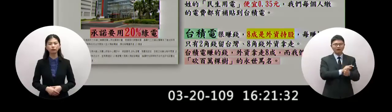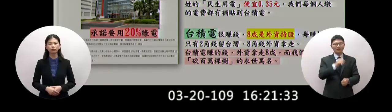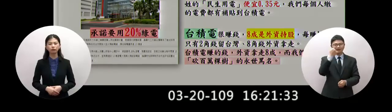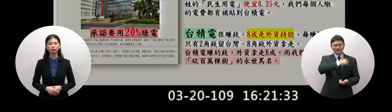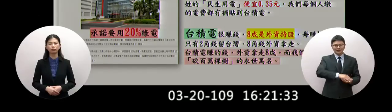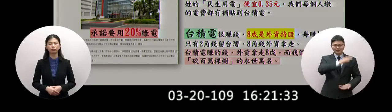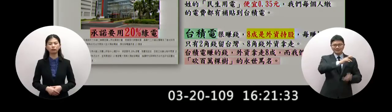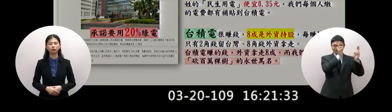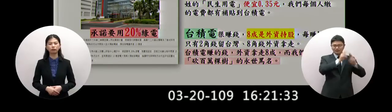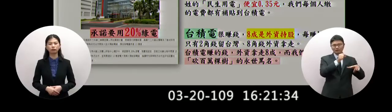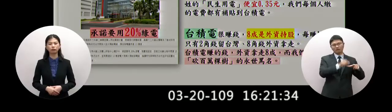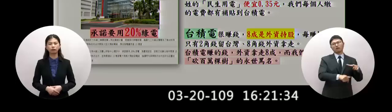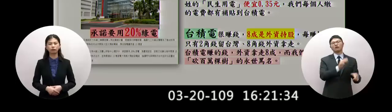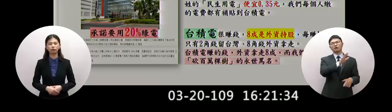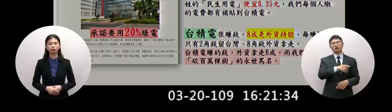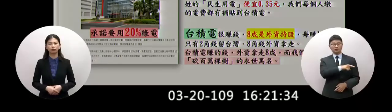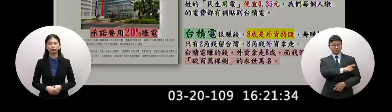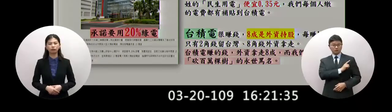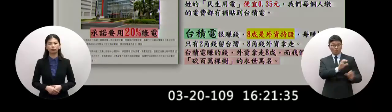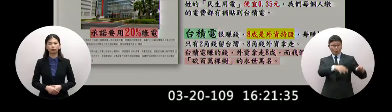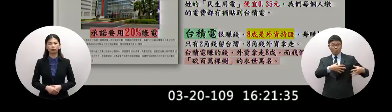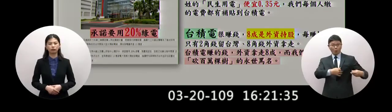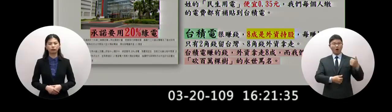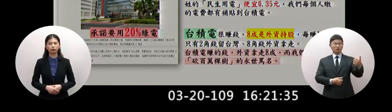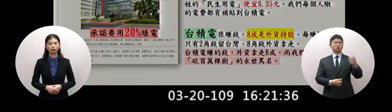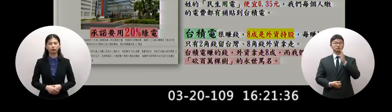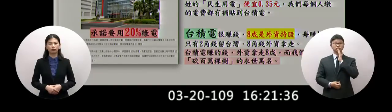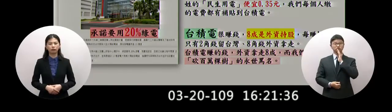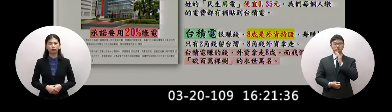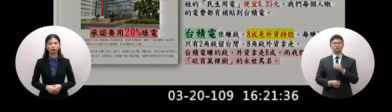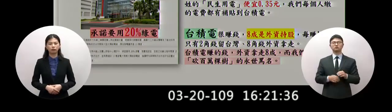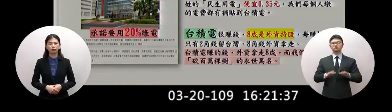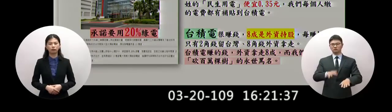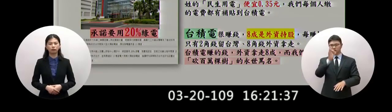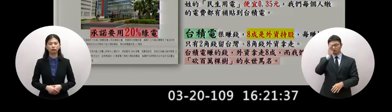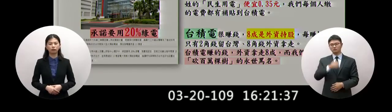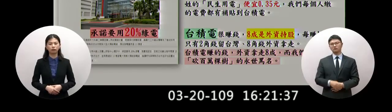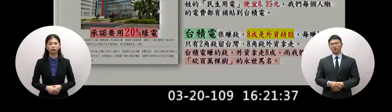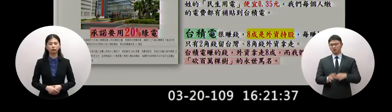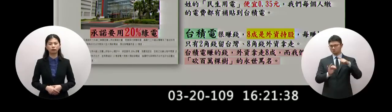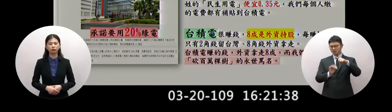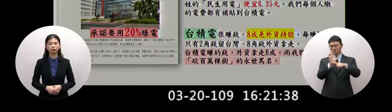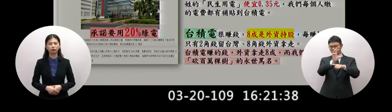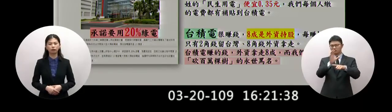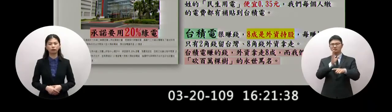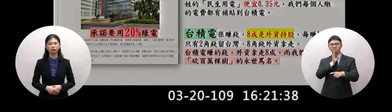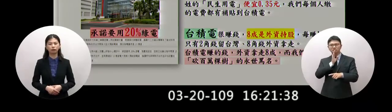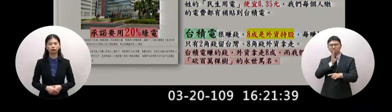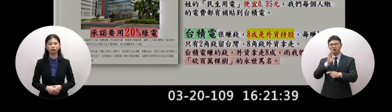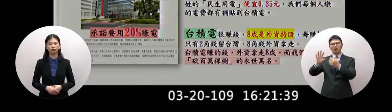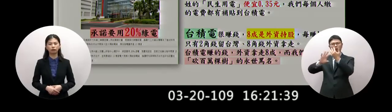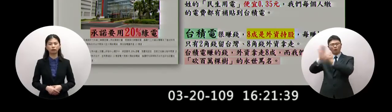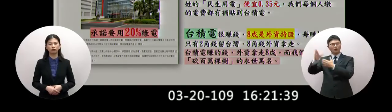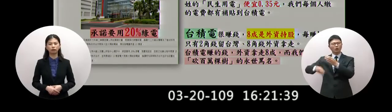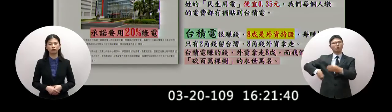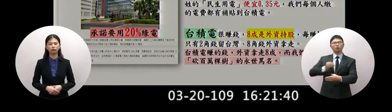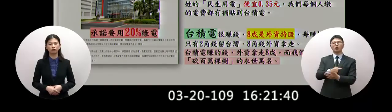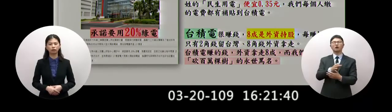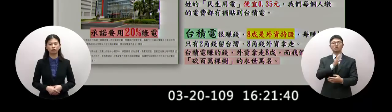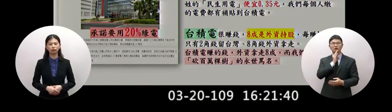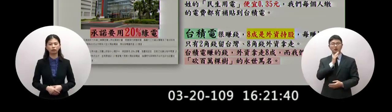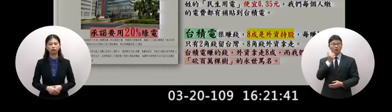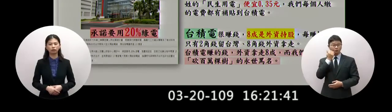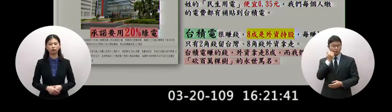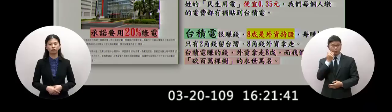电。而台积电很赚钱，大家都知道。我们看一下，80%是外资持股，每赚